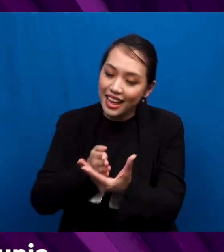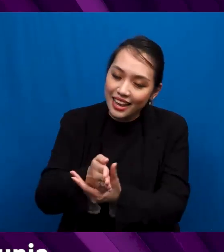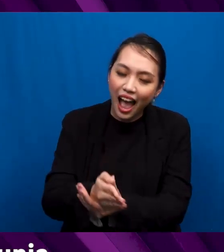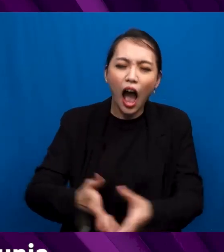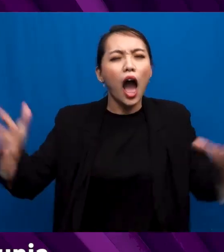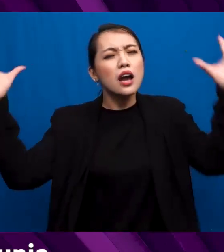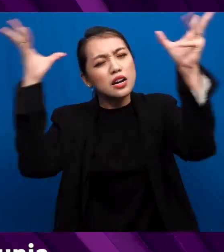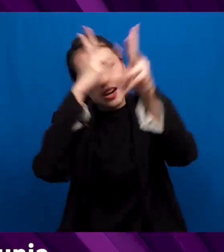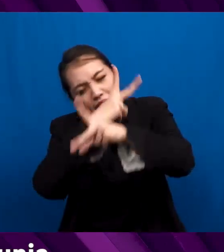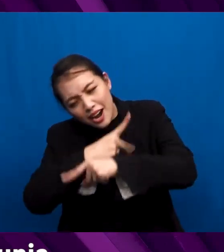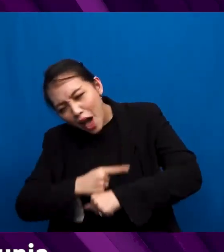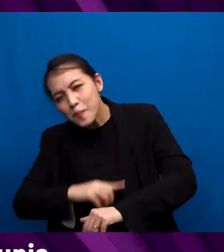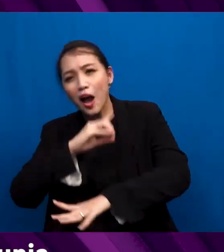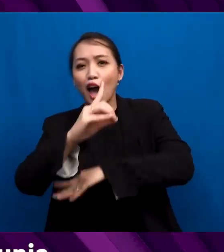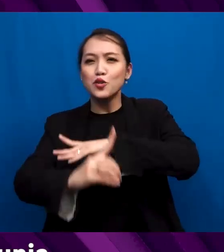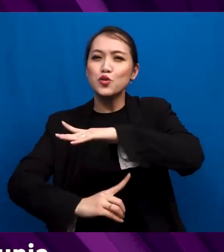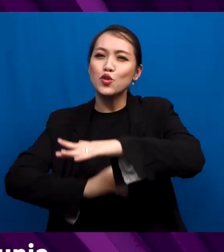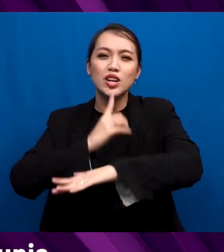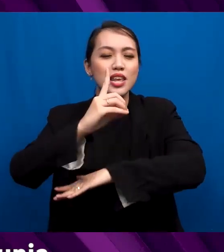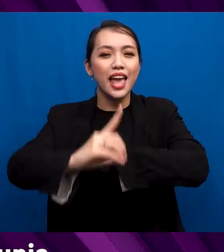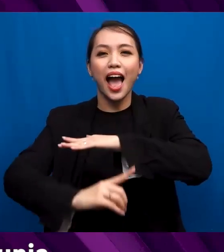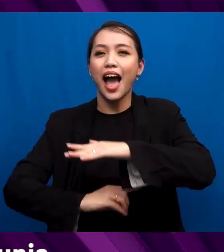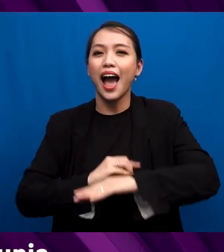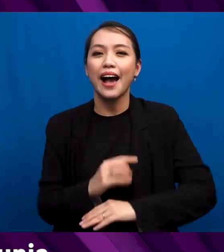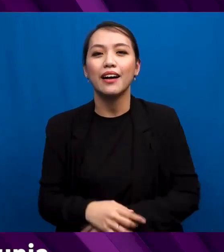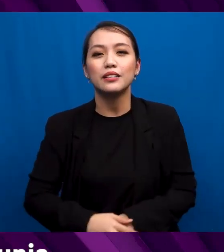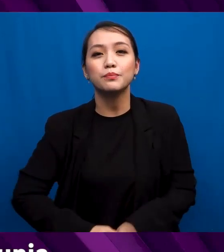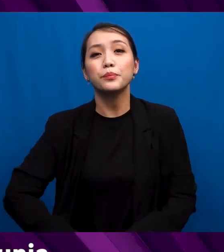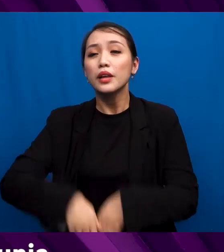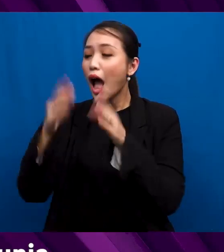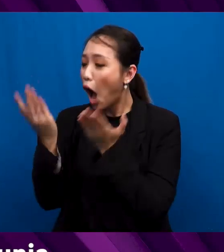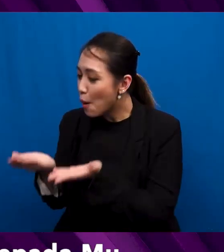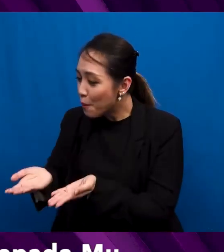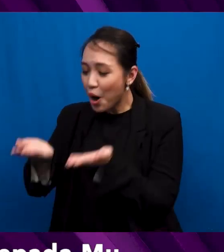di tengah kegelapan dunia,